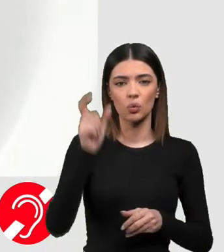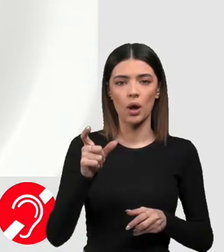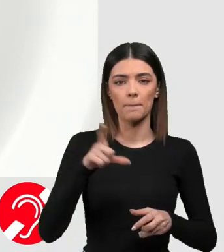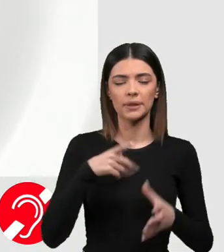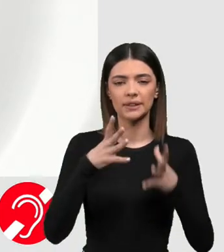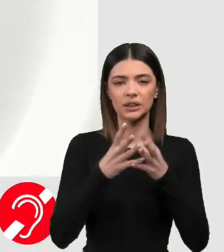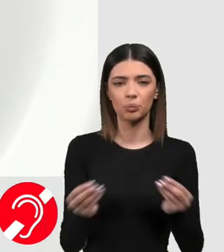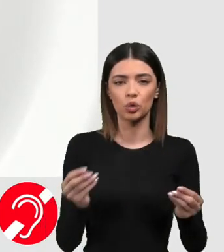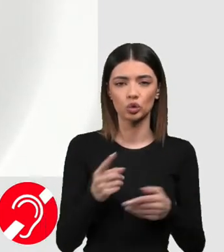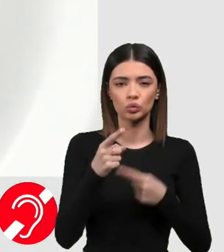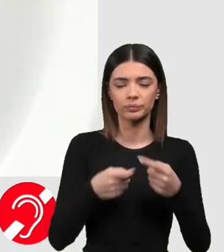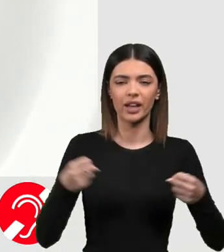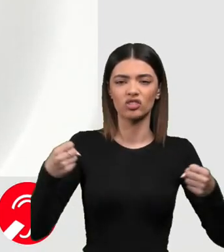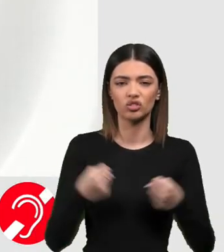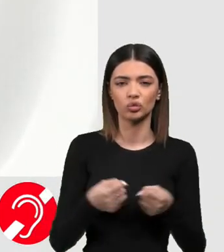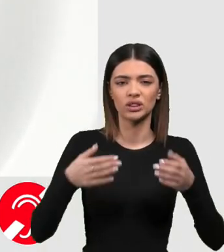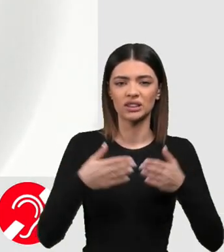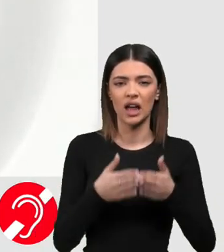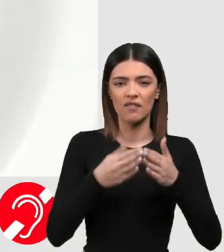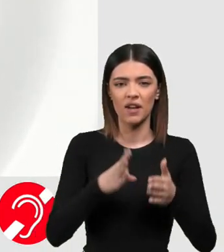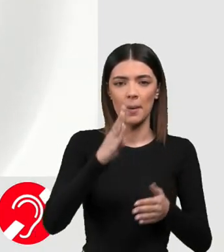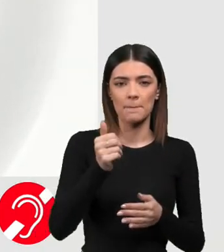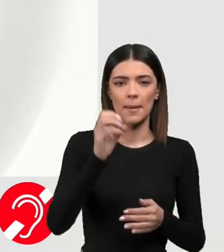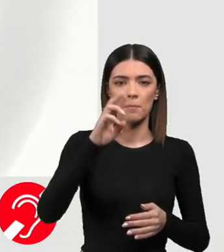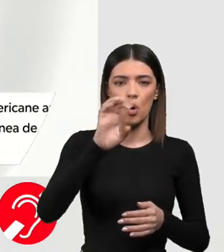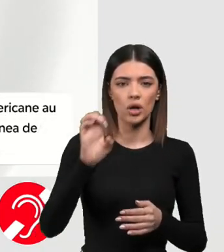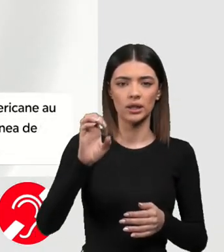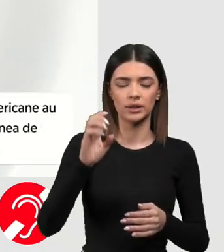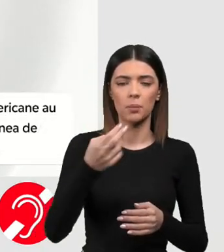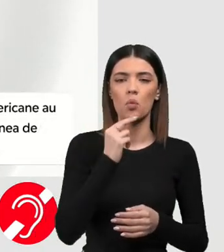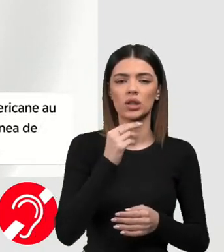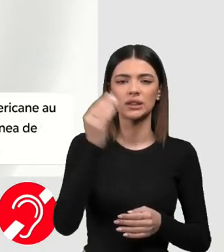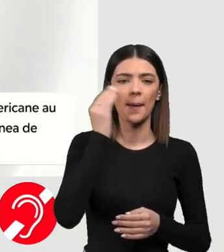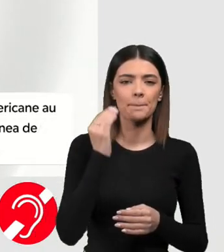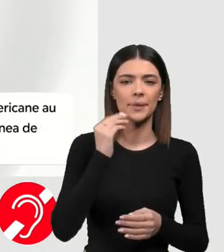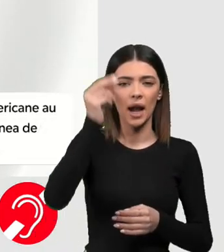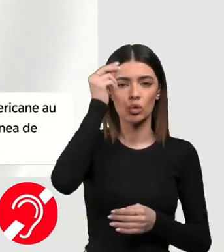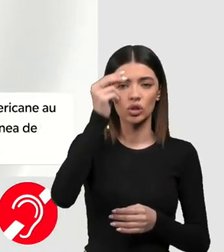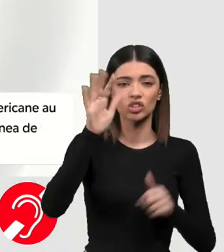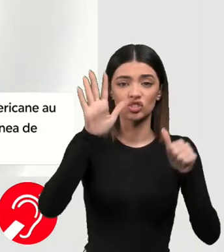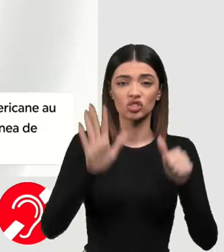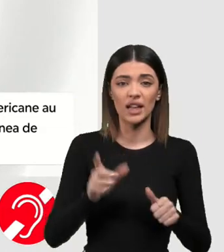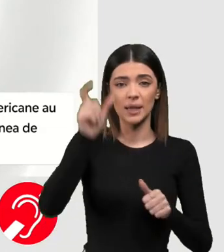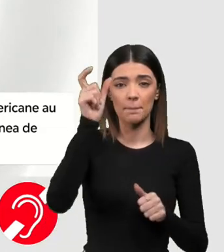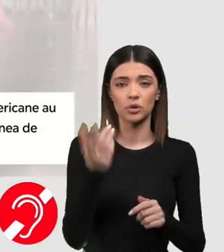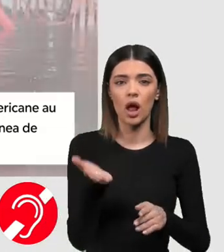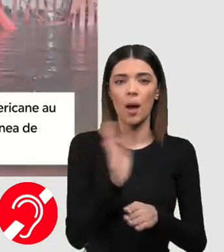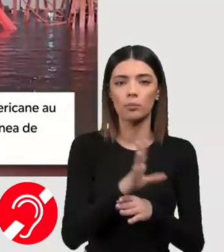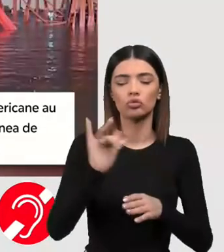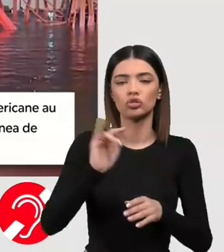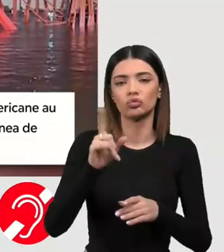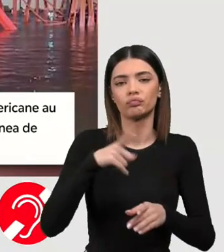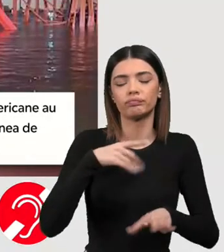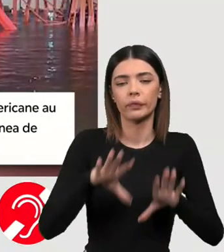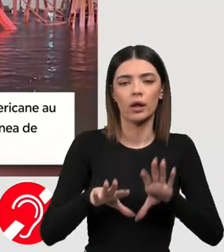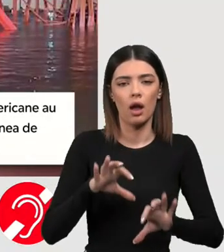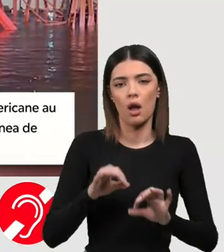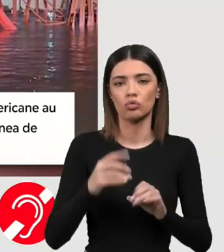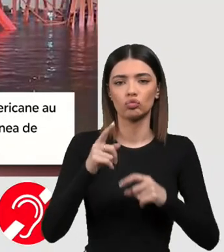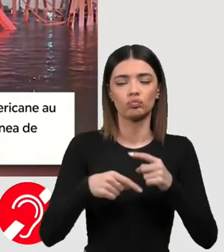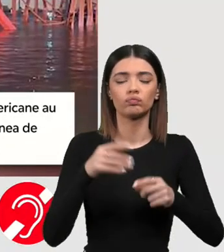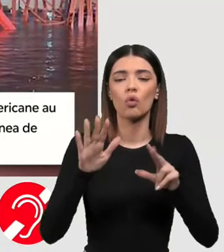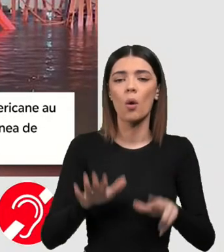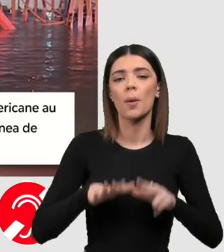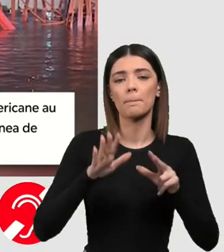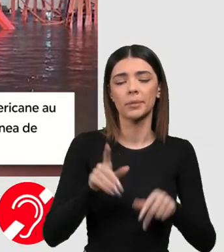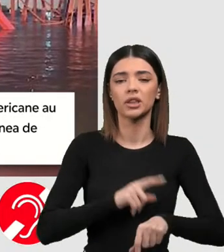Șase oameni sunt dispăruți în urma accidentului naval de la Baltimore. Autoritățile americane presupun că cei șase au murit și au întrerupt operațiunea